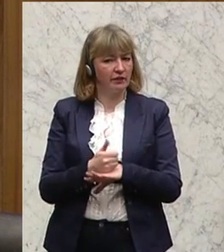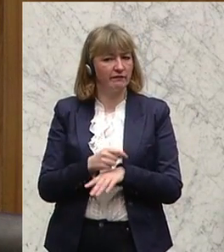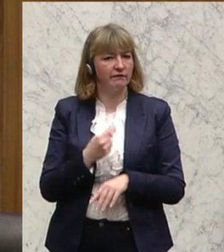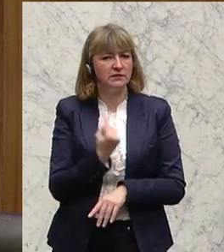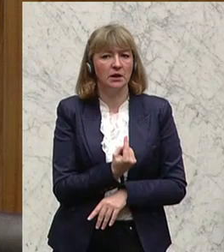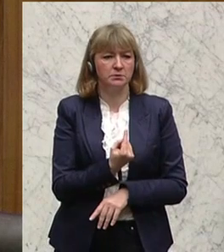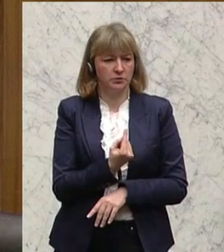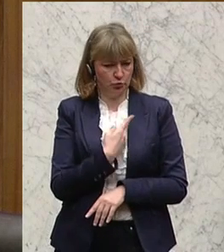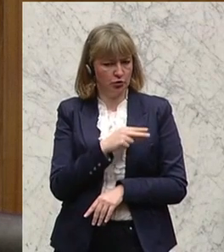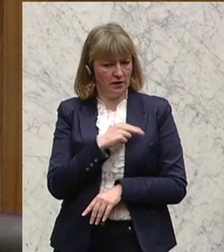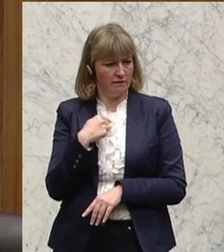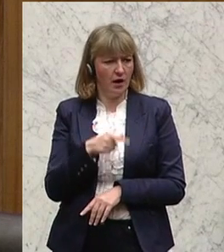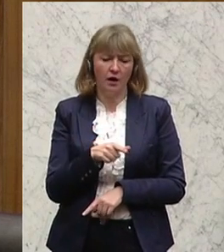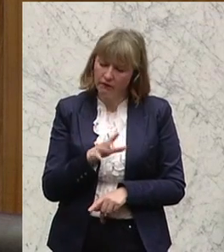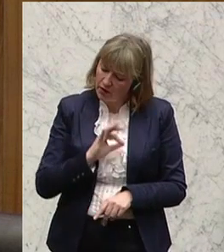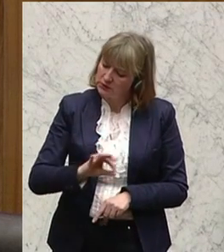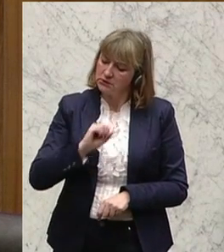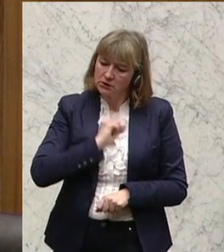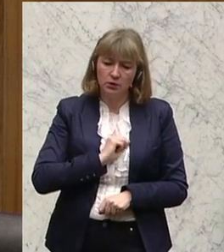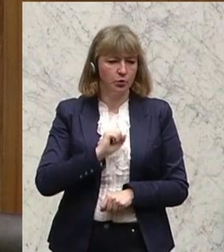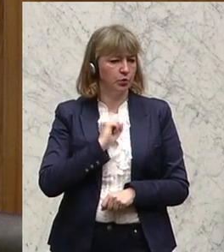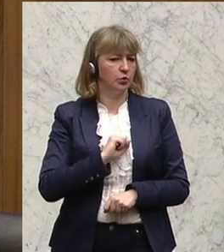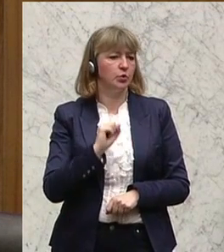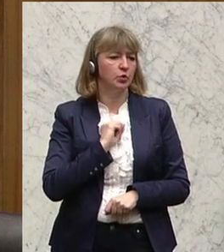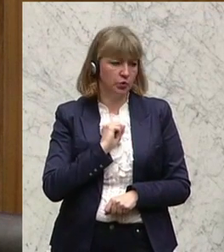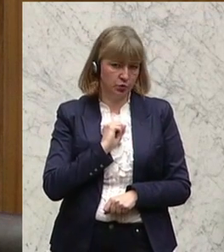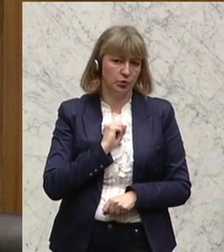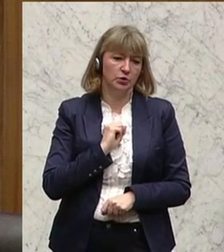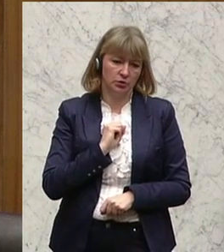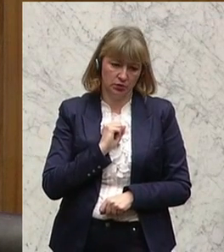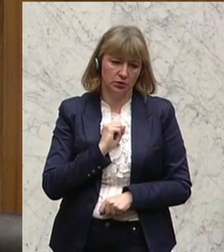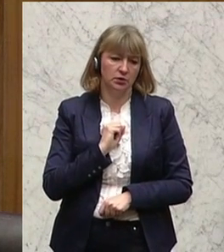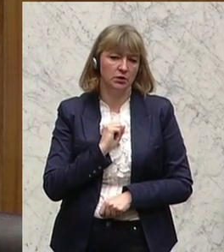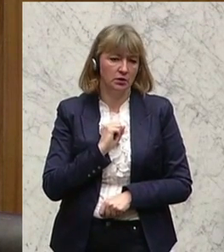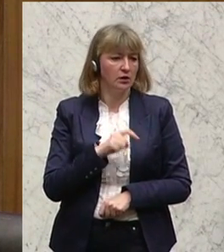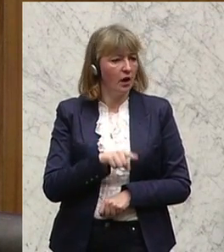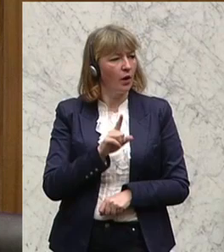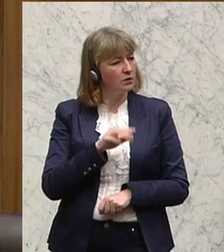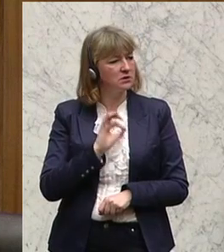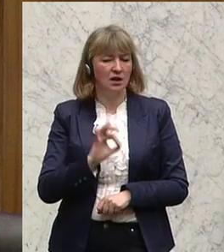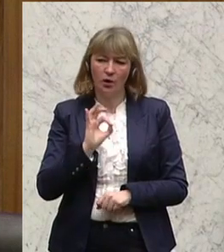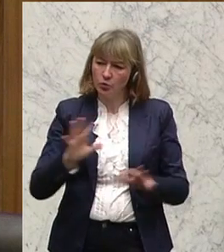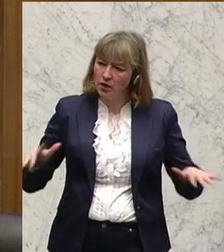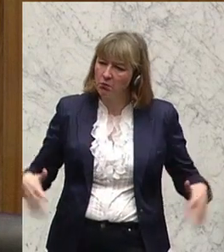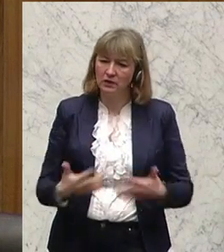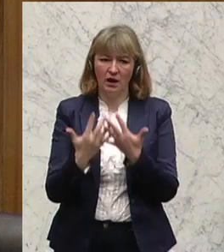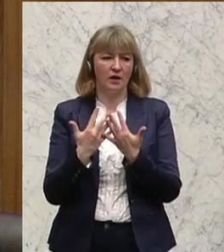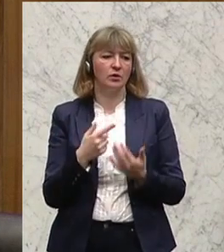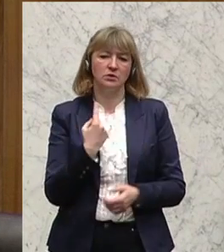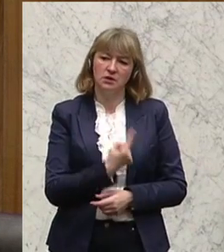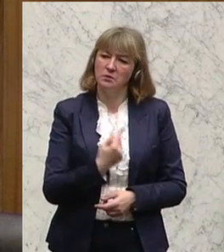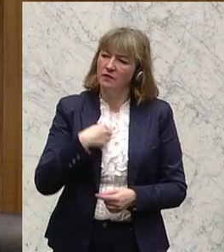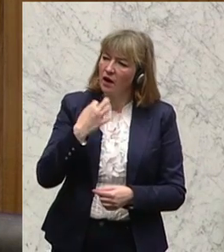wirklich enorm viel Geduld bewiesen hat und auch ein idealer Mediator ist, hat versucht, dann